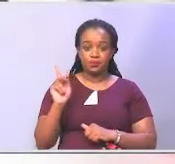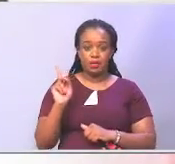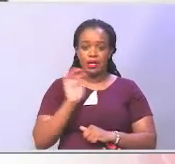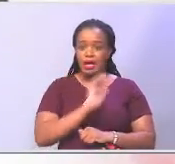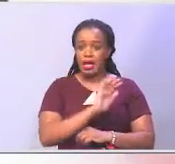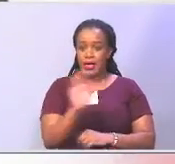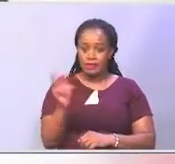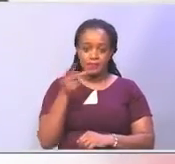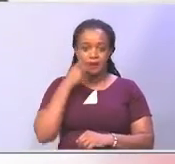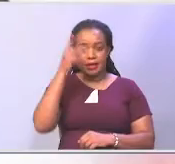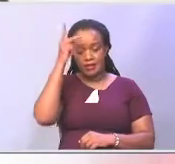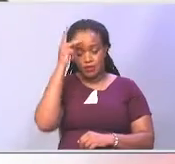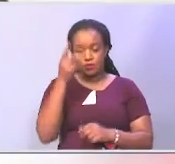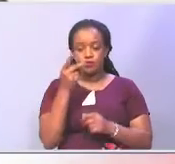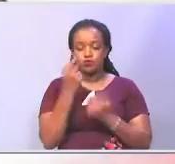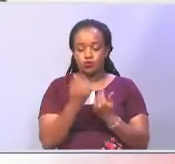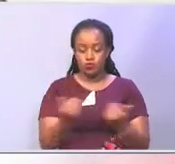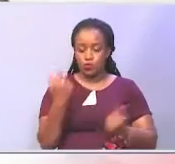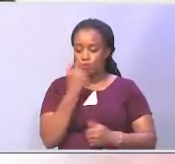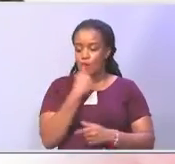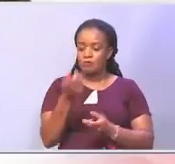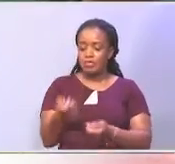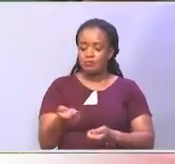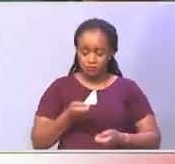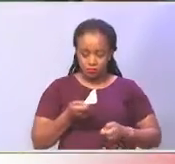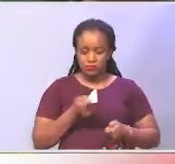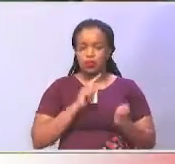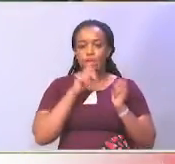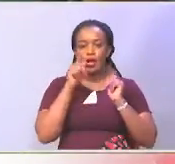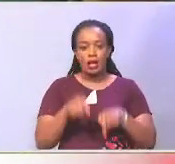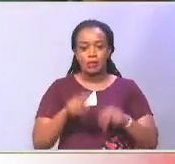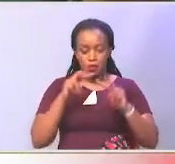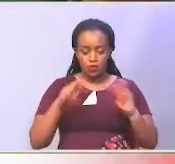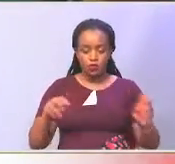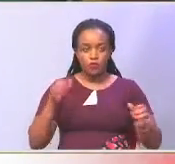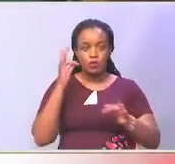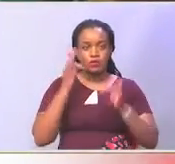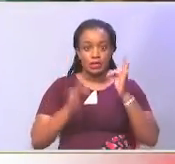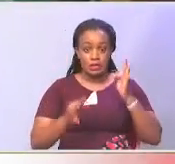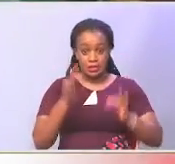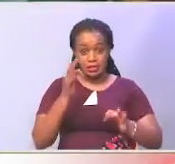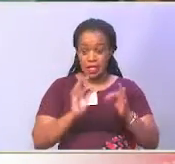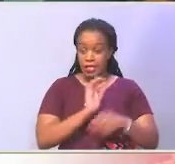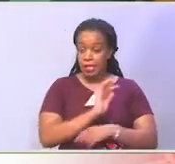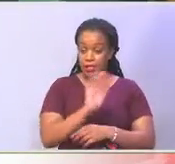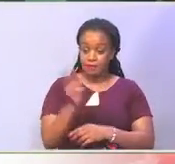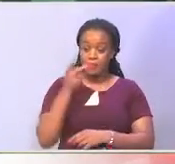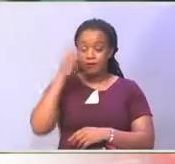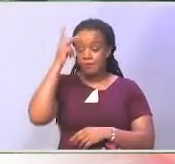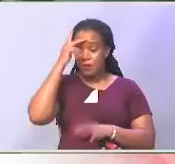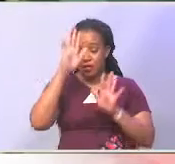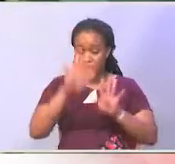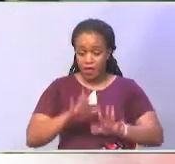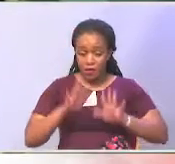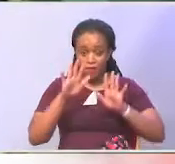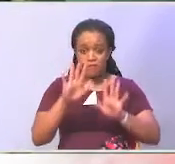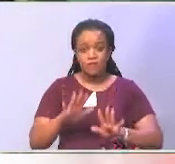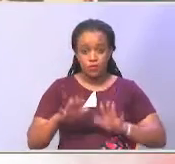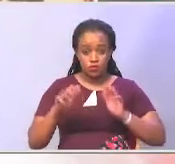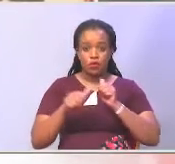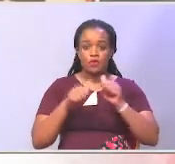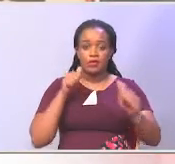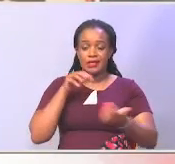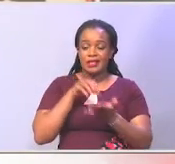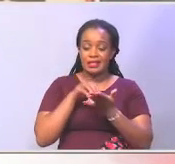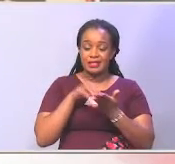been defiled to come forward and seek justice. He also called on parents to be more vigilant to avoid such cases in